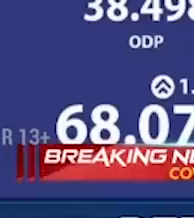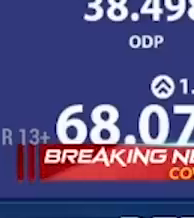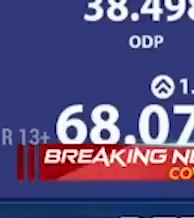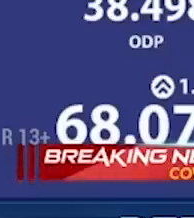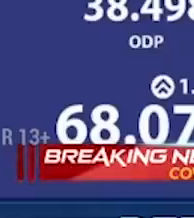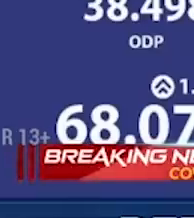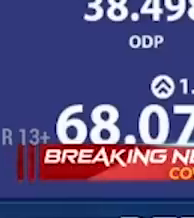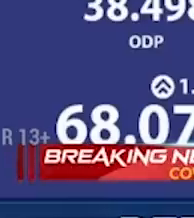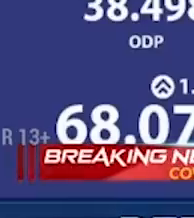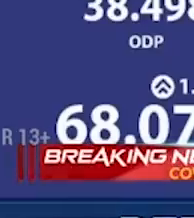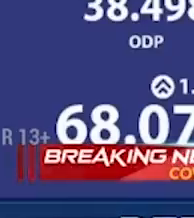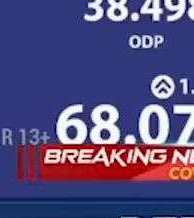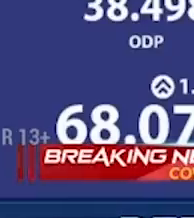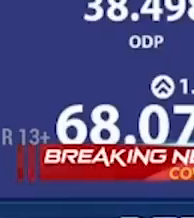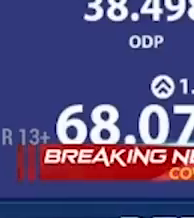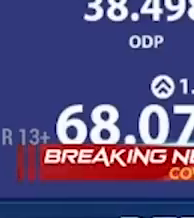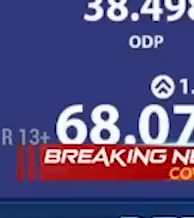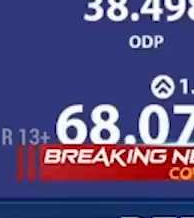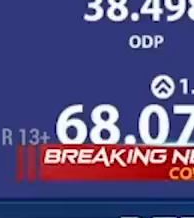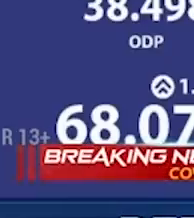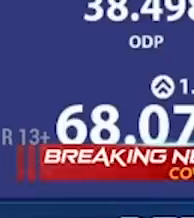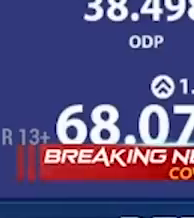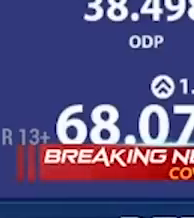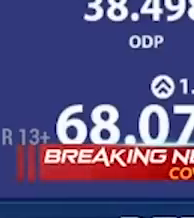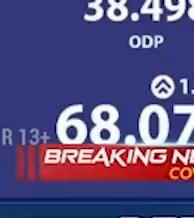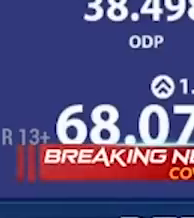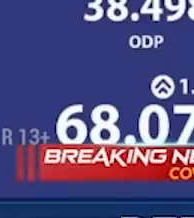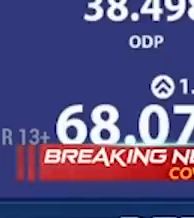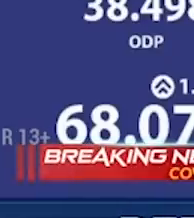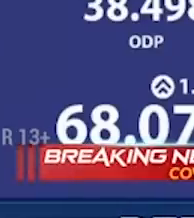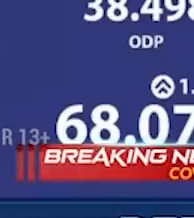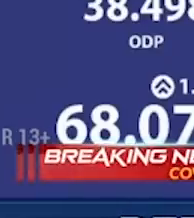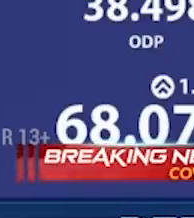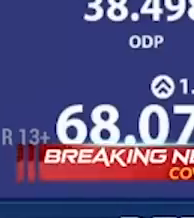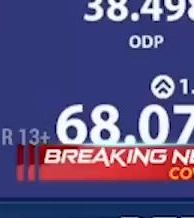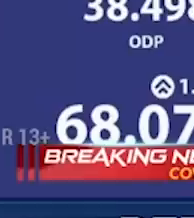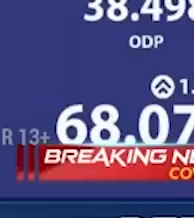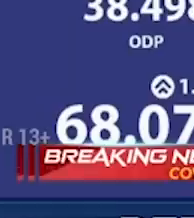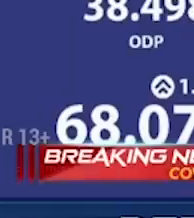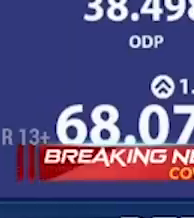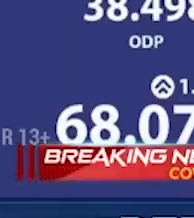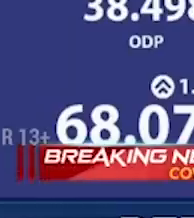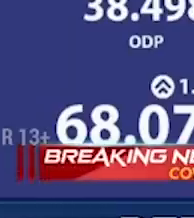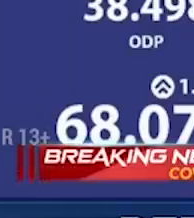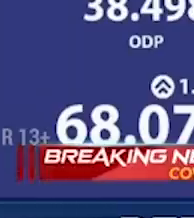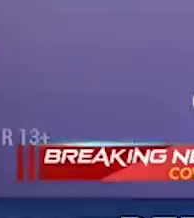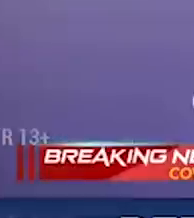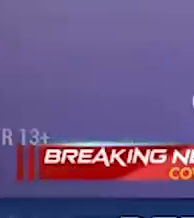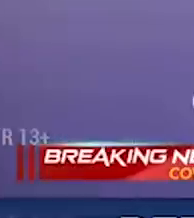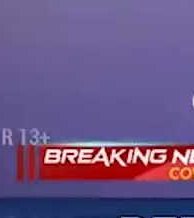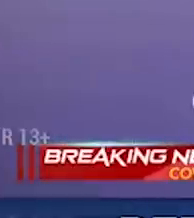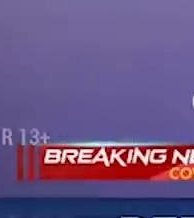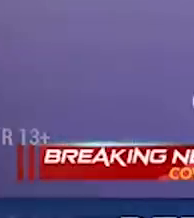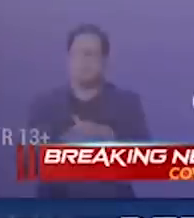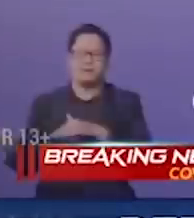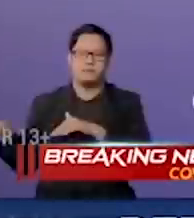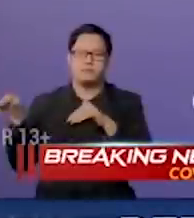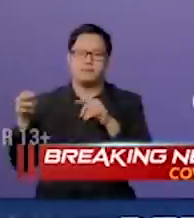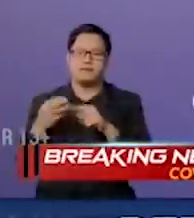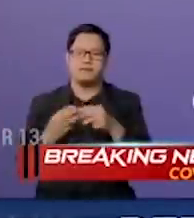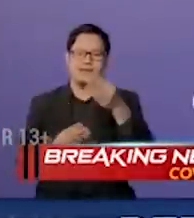adalah Bangka Belitung Hai Jambi Kalimantan Barat Kalimantan Utara